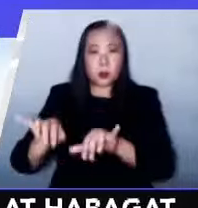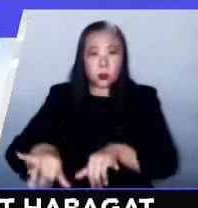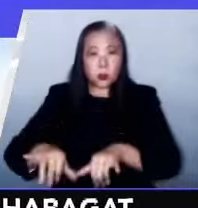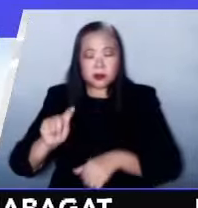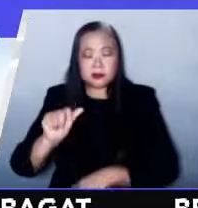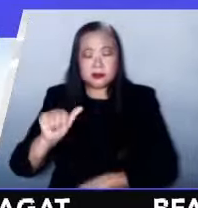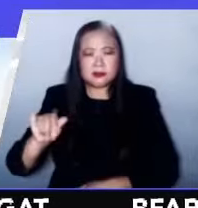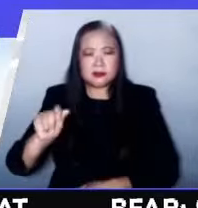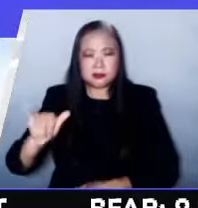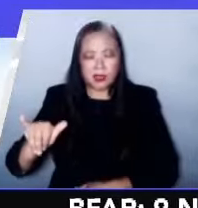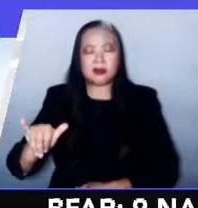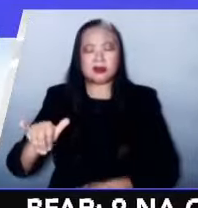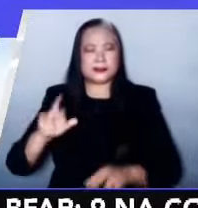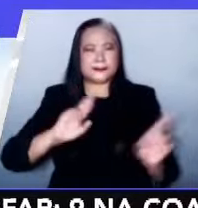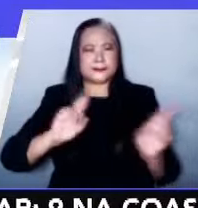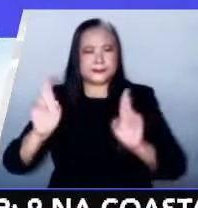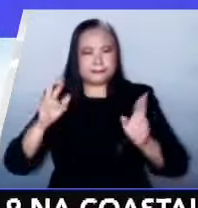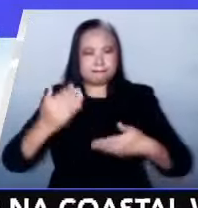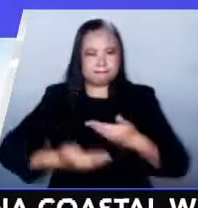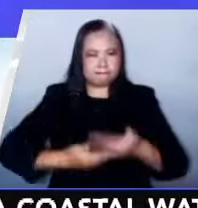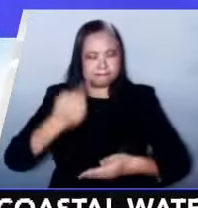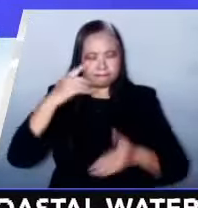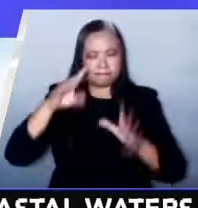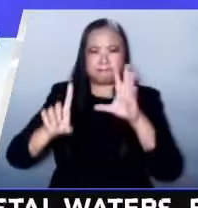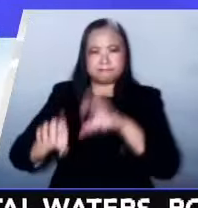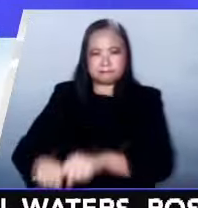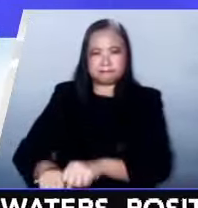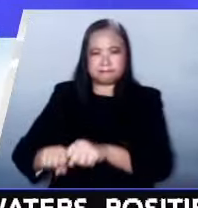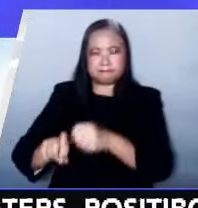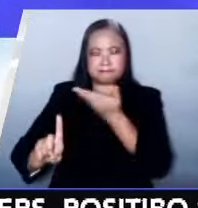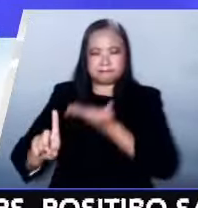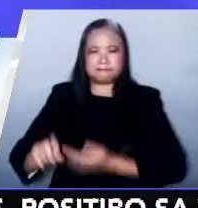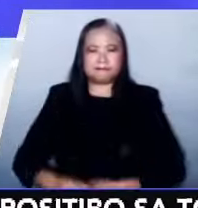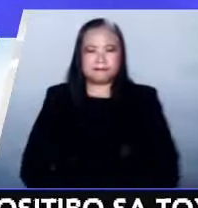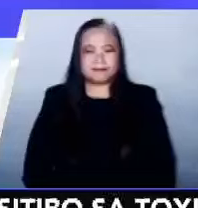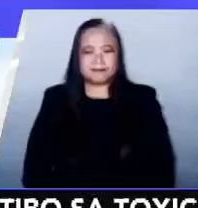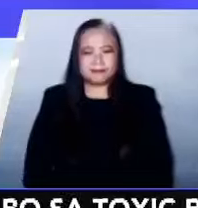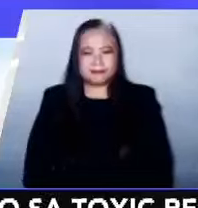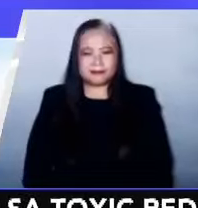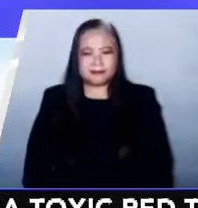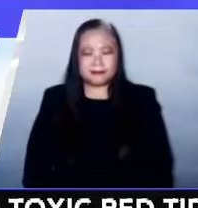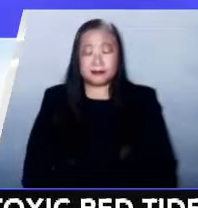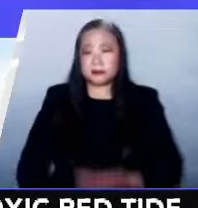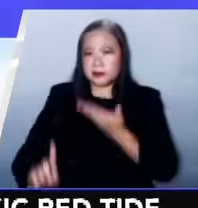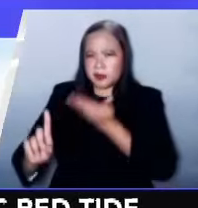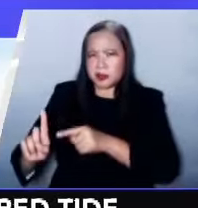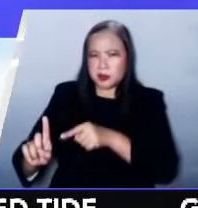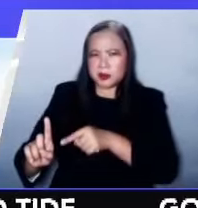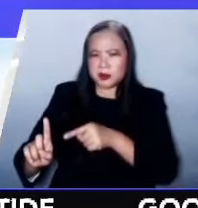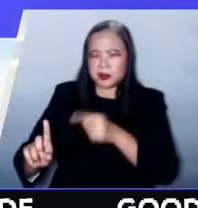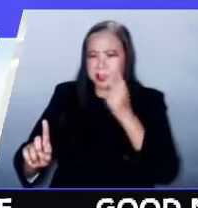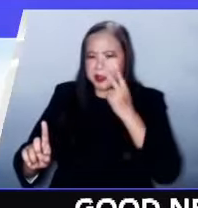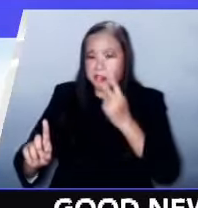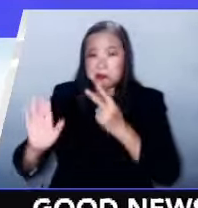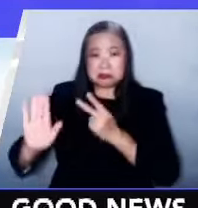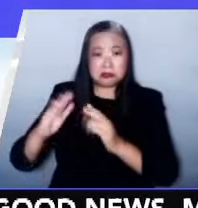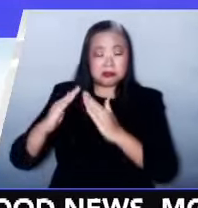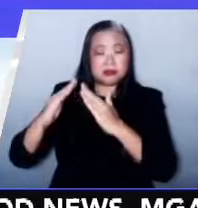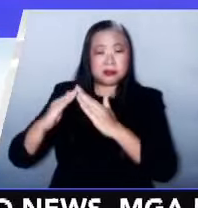ikinasa ang operasyon sa pag-aresto sa akusado. Naabutan po namin siya sa bahay niya na